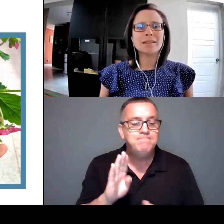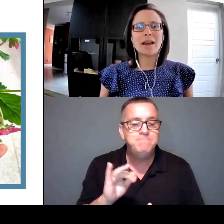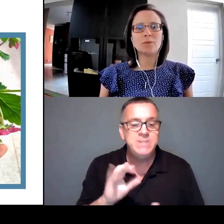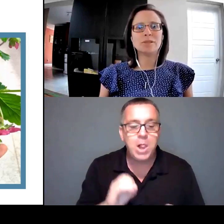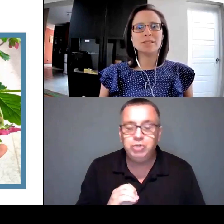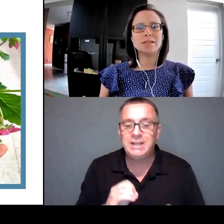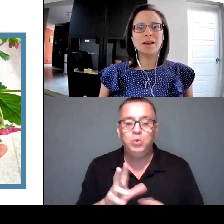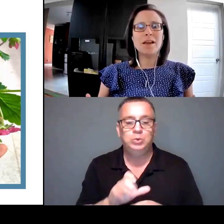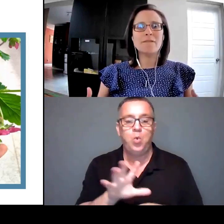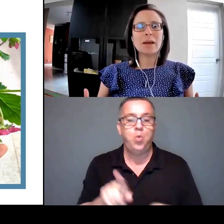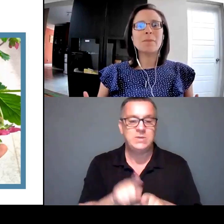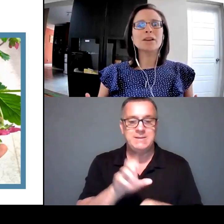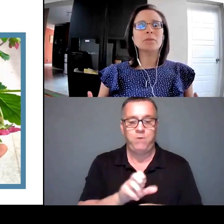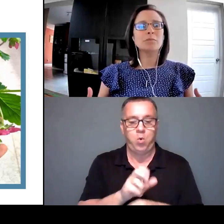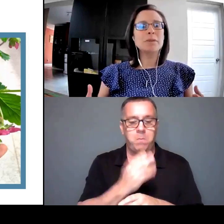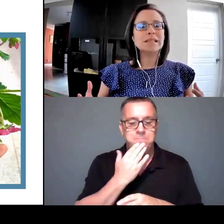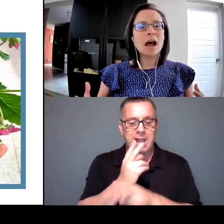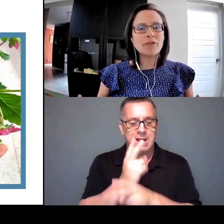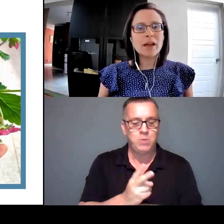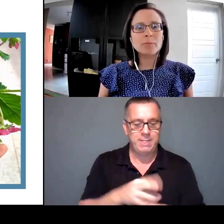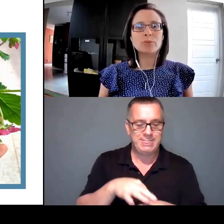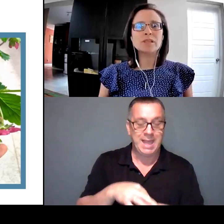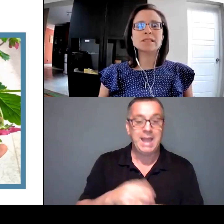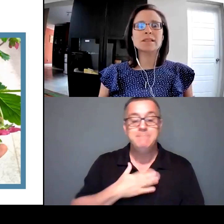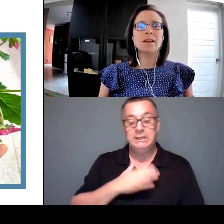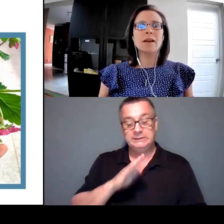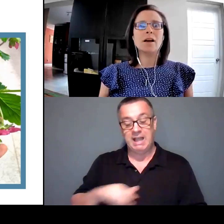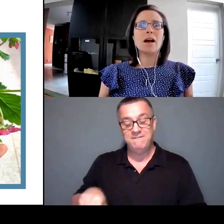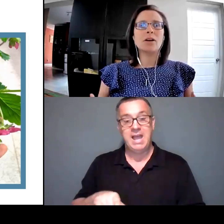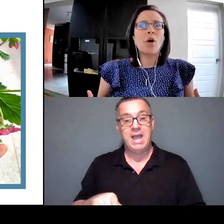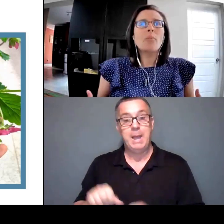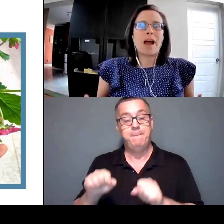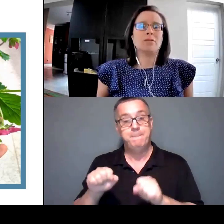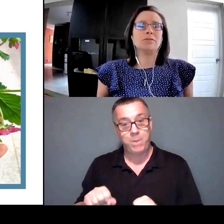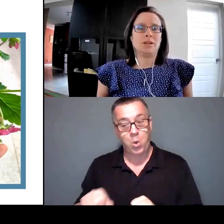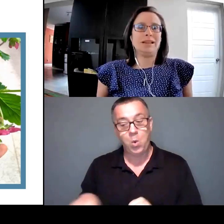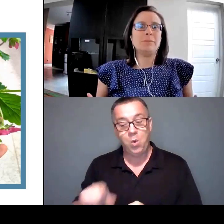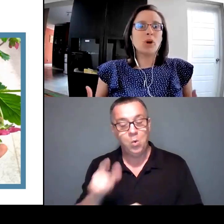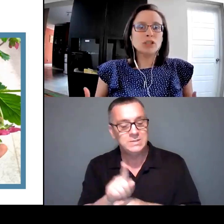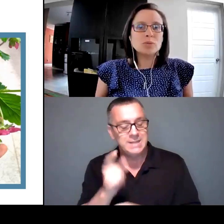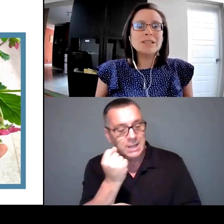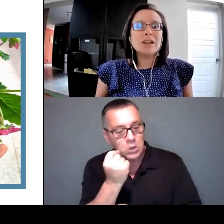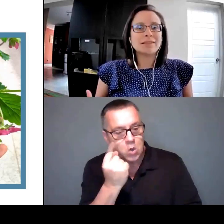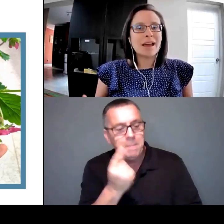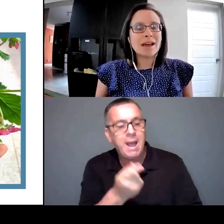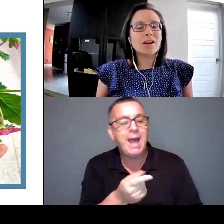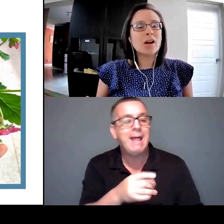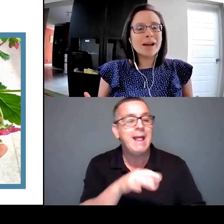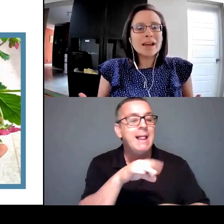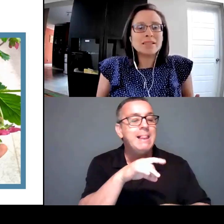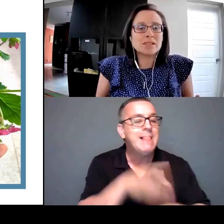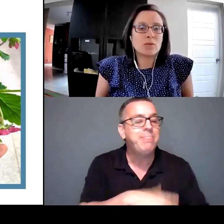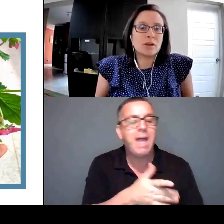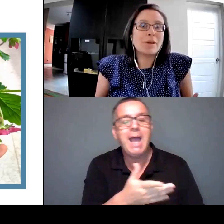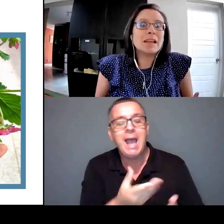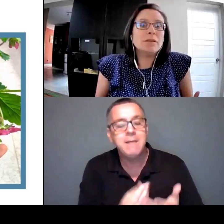la terre aussi. Vraiment que mes enfants puissent comprendre les produits de la terre, comment